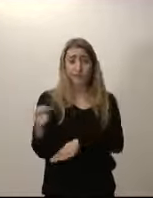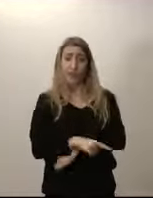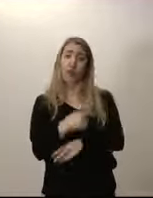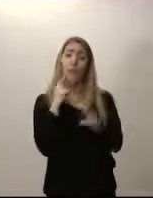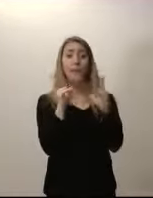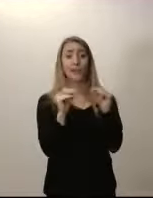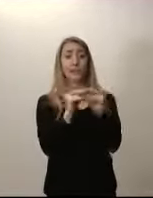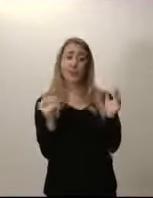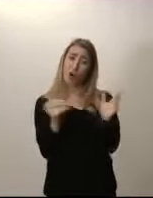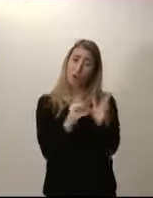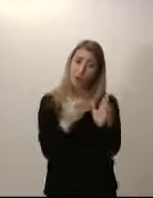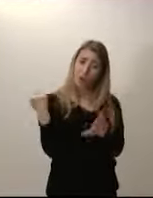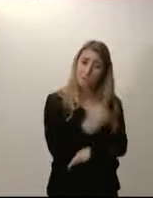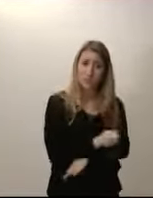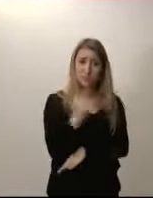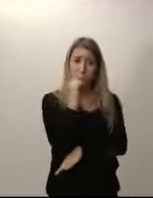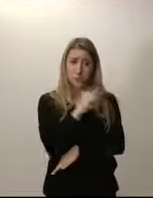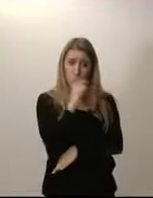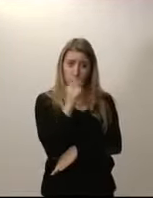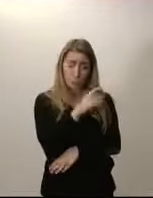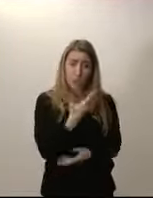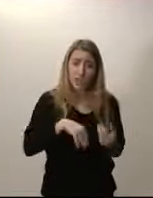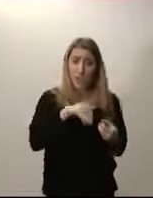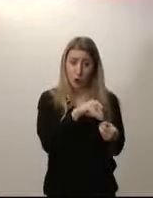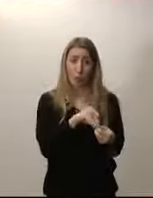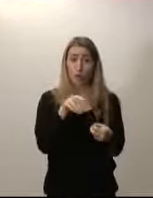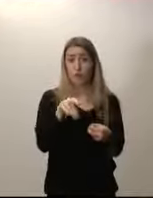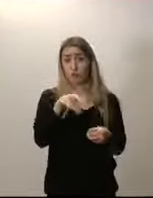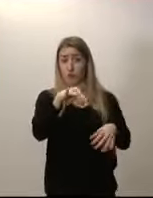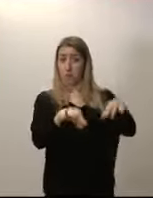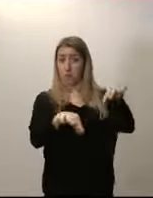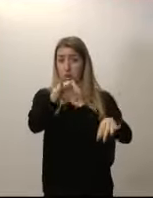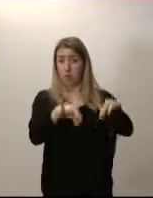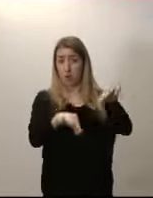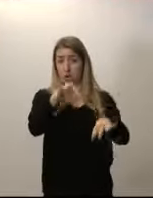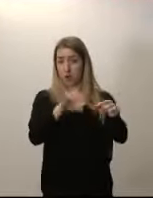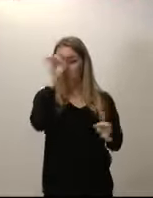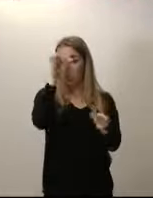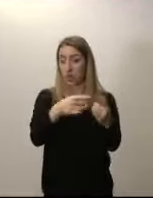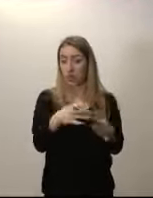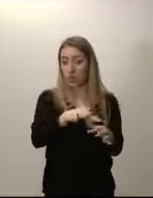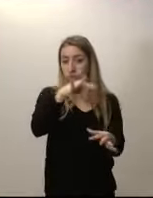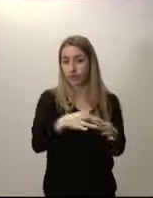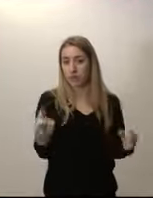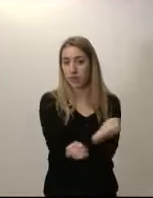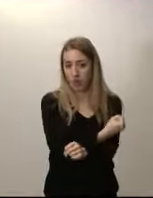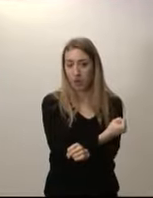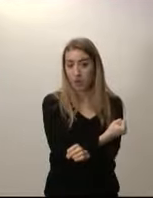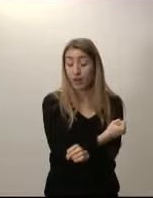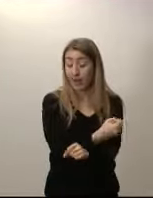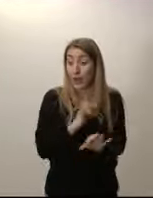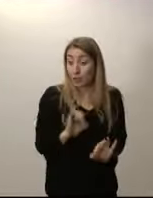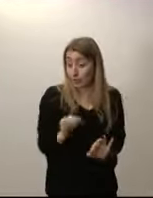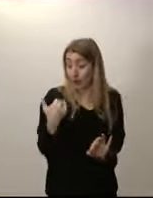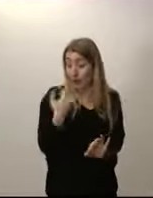manière mensongère, mais en plus, vous vous livrez, et j'insiste et je le maintiens, à une manipulation à des fins électoralistes et vous venez de le reconnaître, monsieur. Je pensais